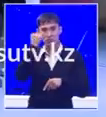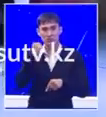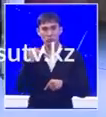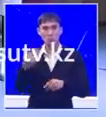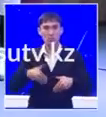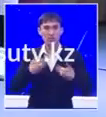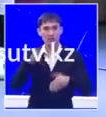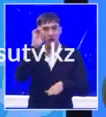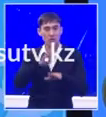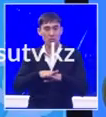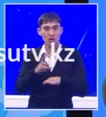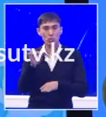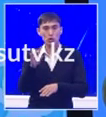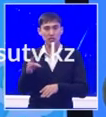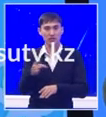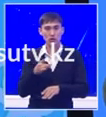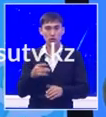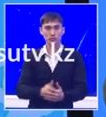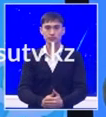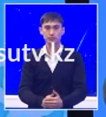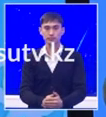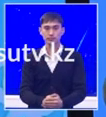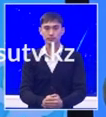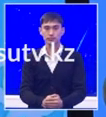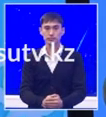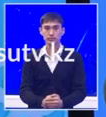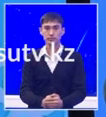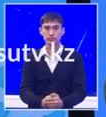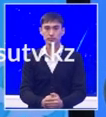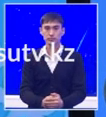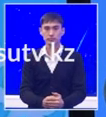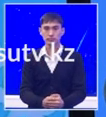представителя keymaker булакского района айсулу жандосова же их курманбаев телеканал лицу